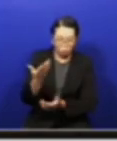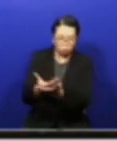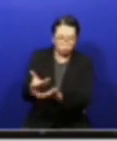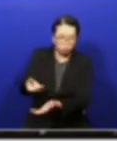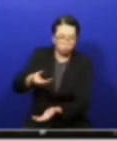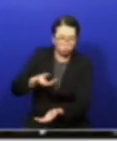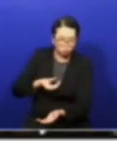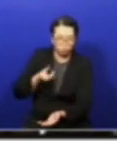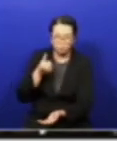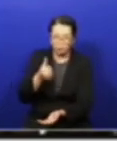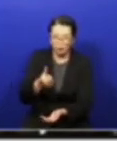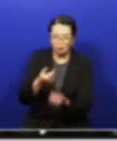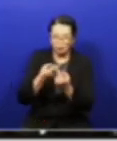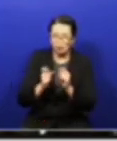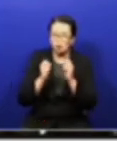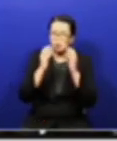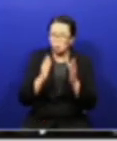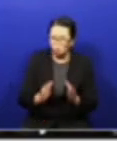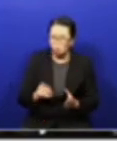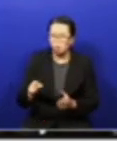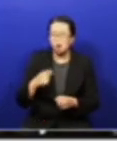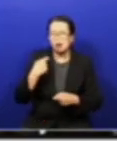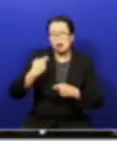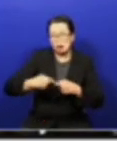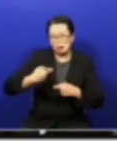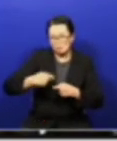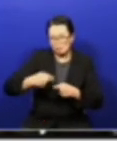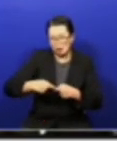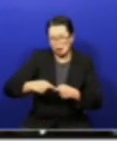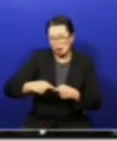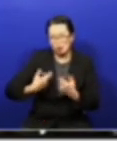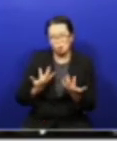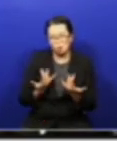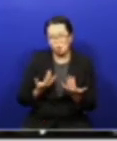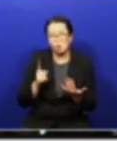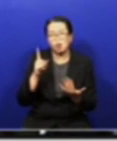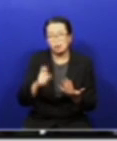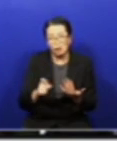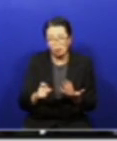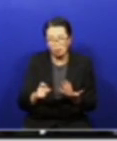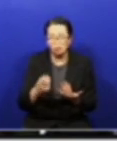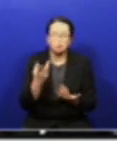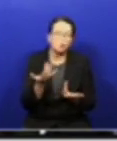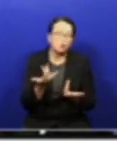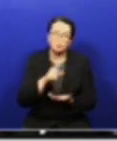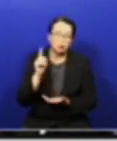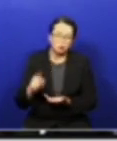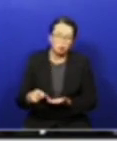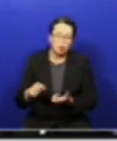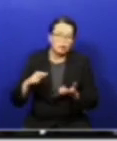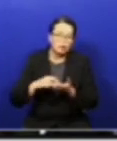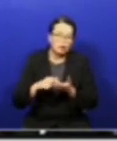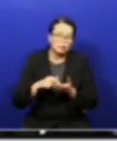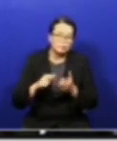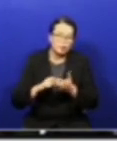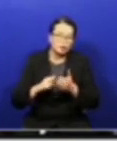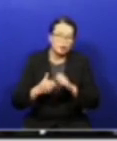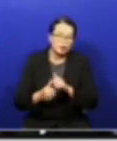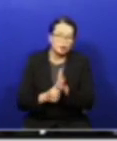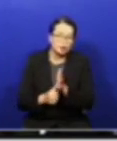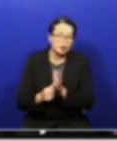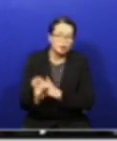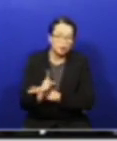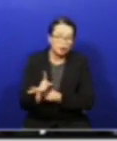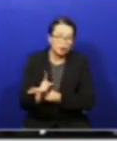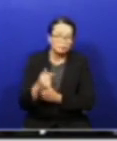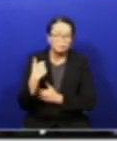แต่ครูนี่บางครั้งเขาลำบากเขาไม่ต้องรอตอนตาย ขาแก้ไขปัญหากันยังไงรู้ไหมครับเข